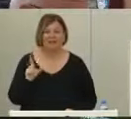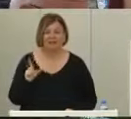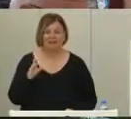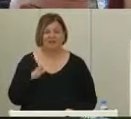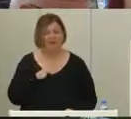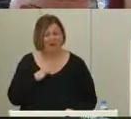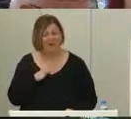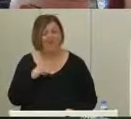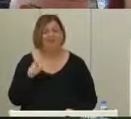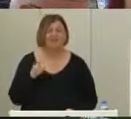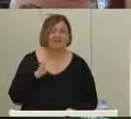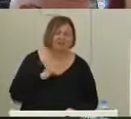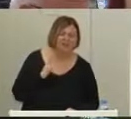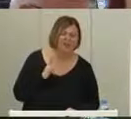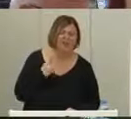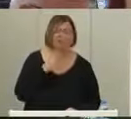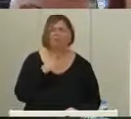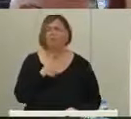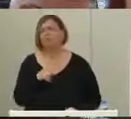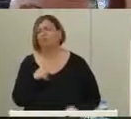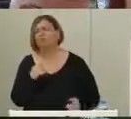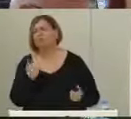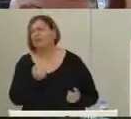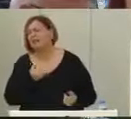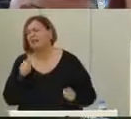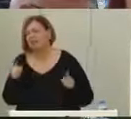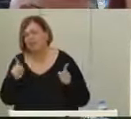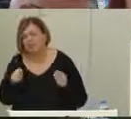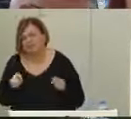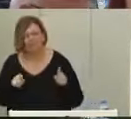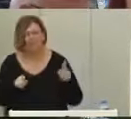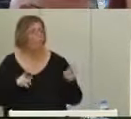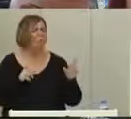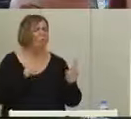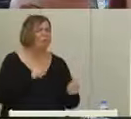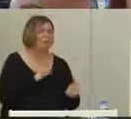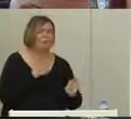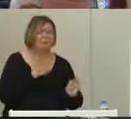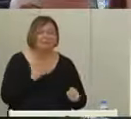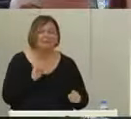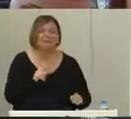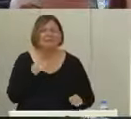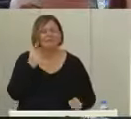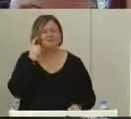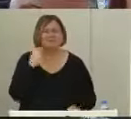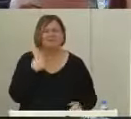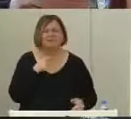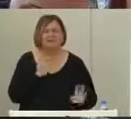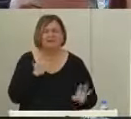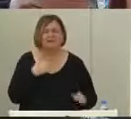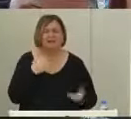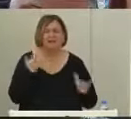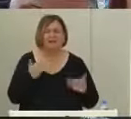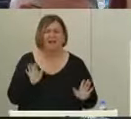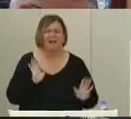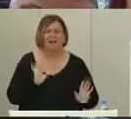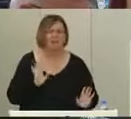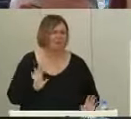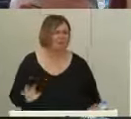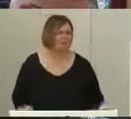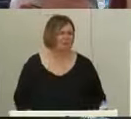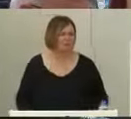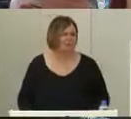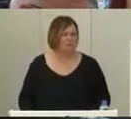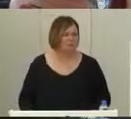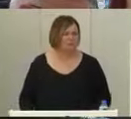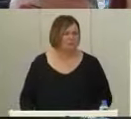var, ihtiyacı yok yahut şuralardan tasarruf edelim, burasını koruyalım gibi bir mantığı ben hayatın olağan akışına uygun